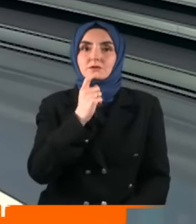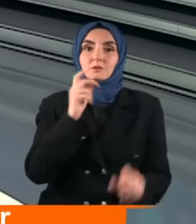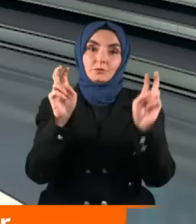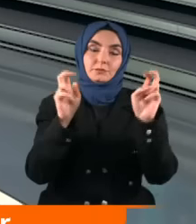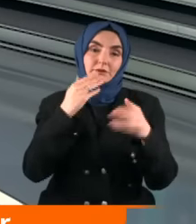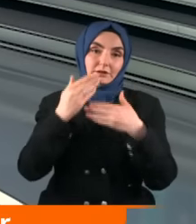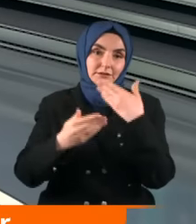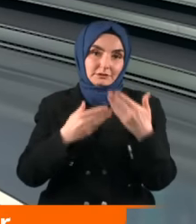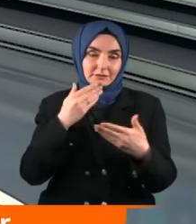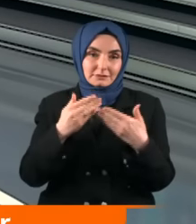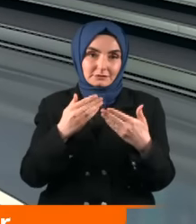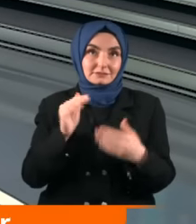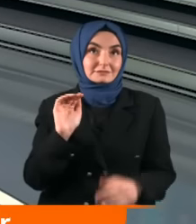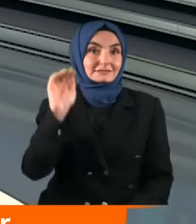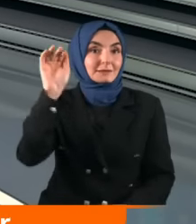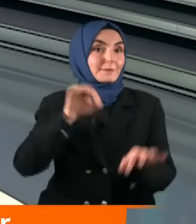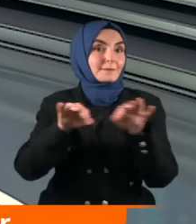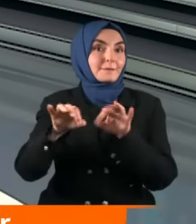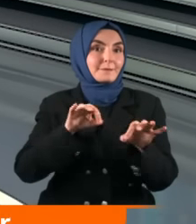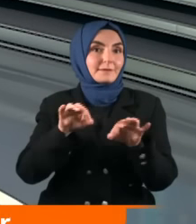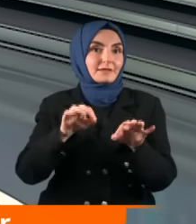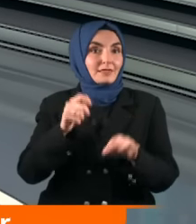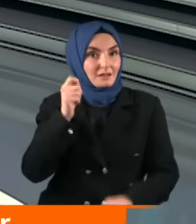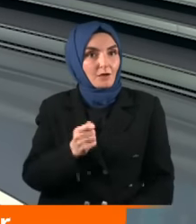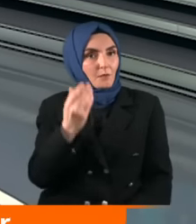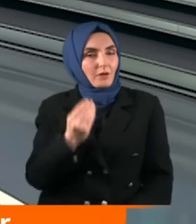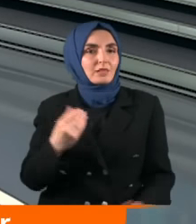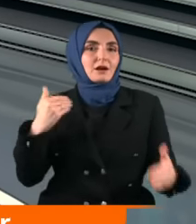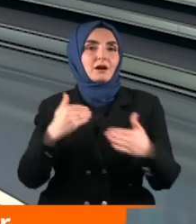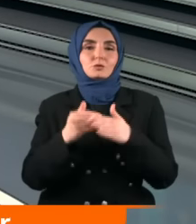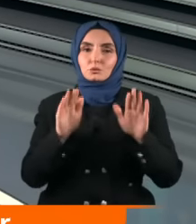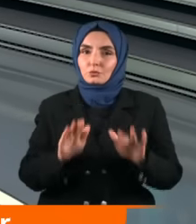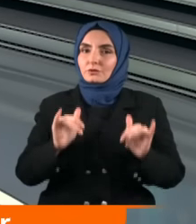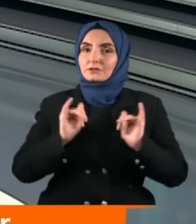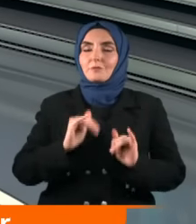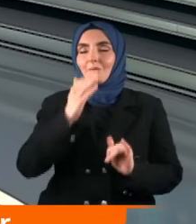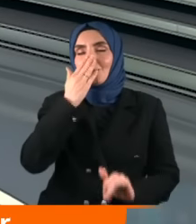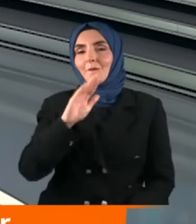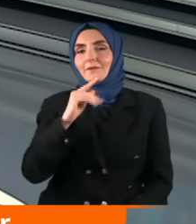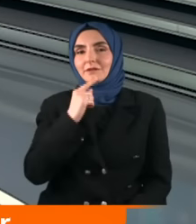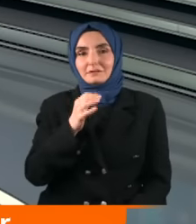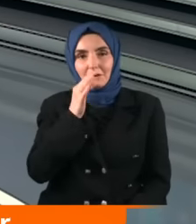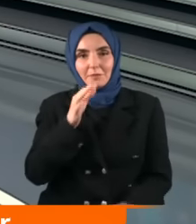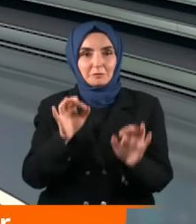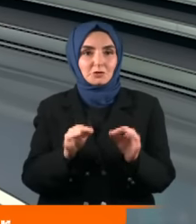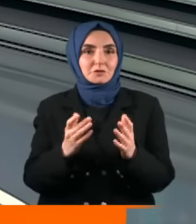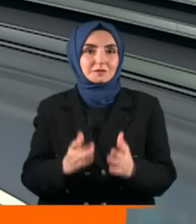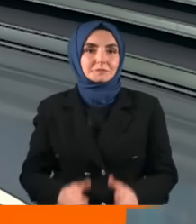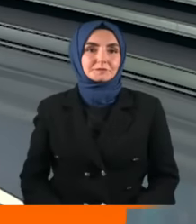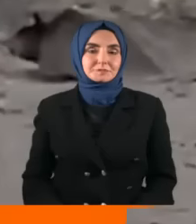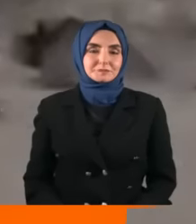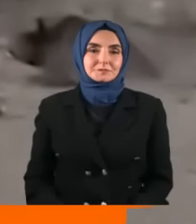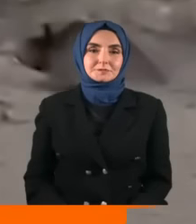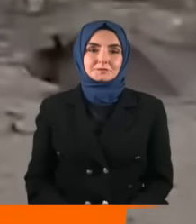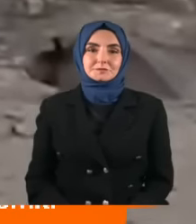kurdu. Vizyonumuzu hayata geçirene kadar durmak, dinlenmek yok. ATV Haber başladı.